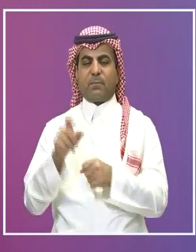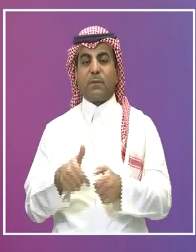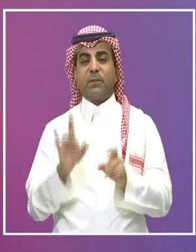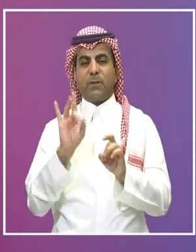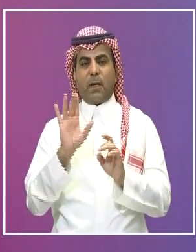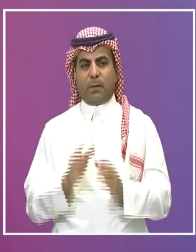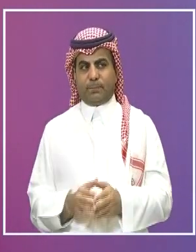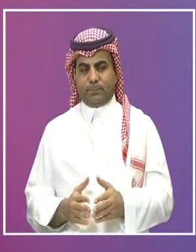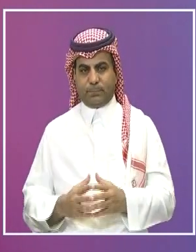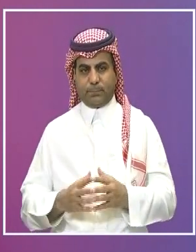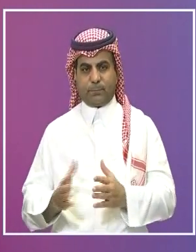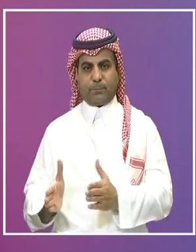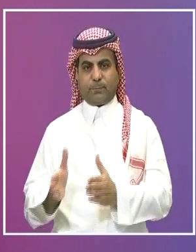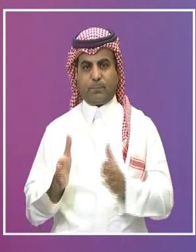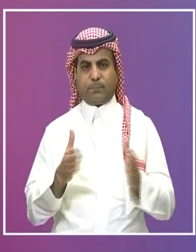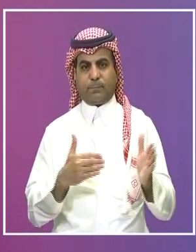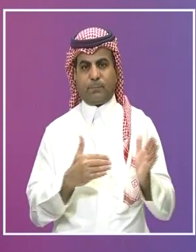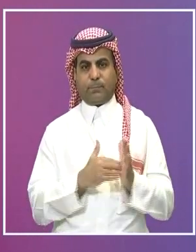التحور.